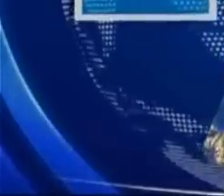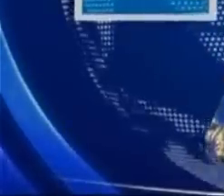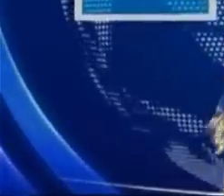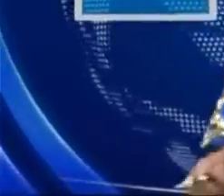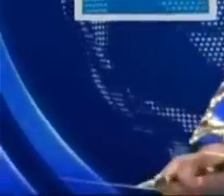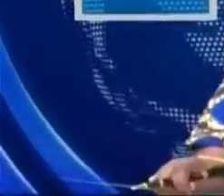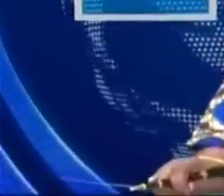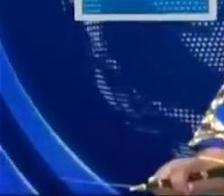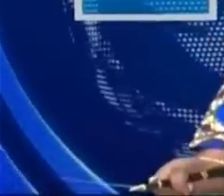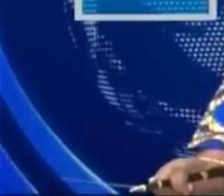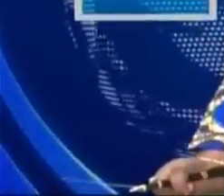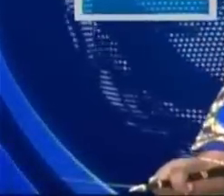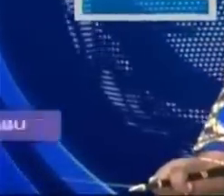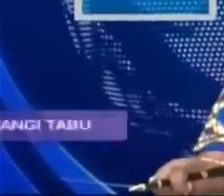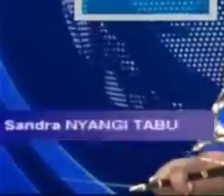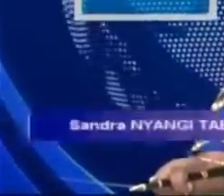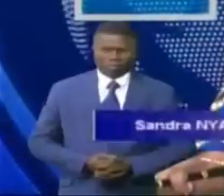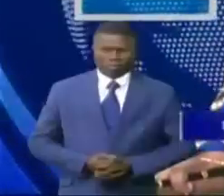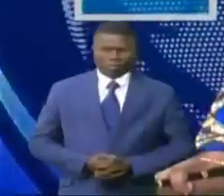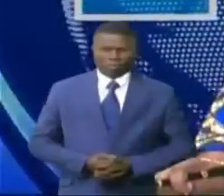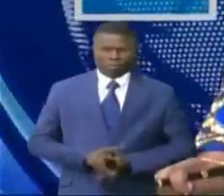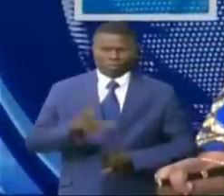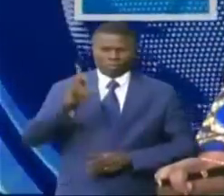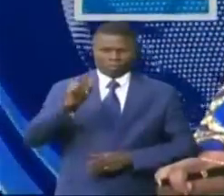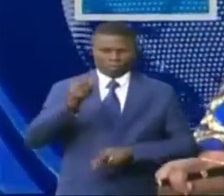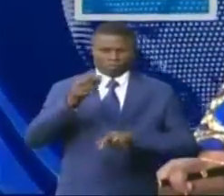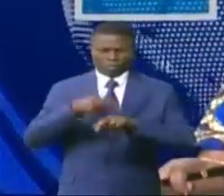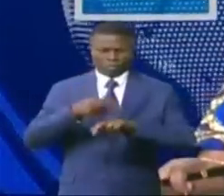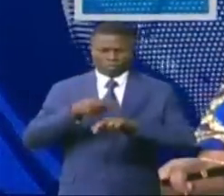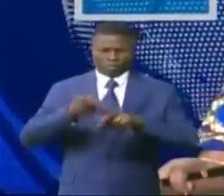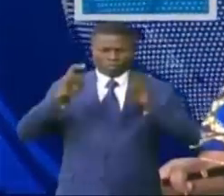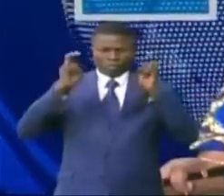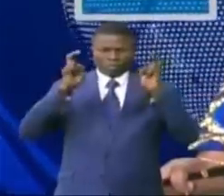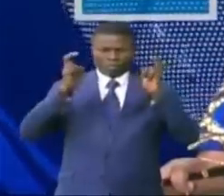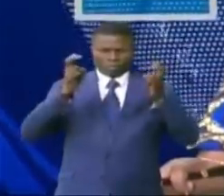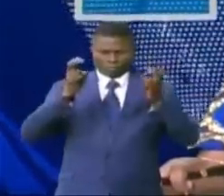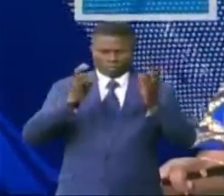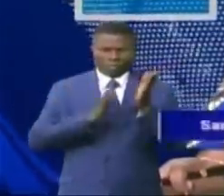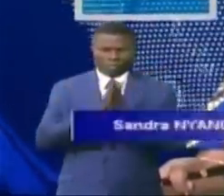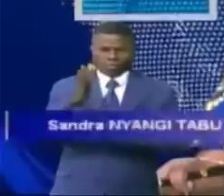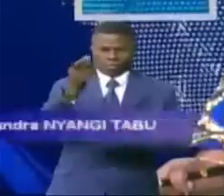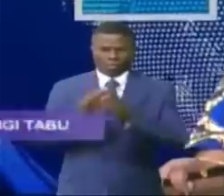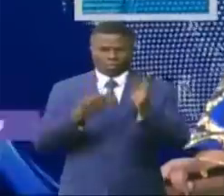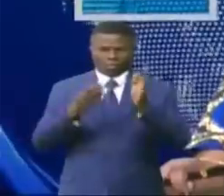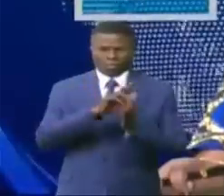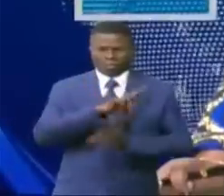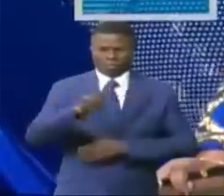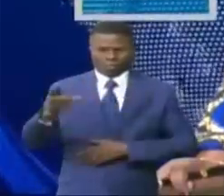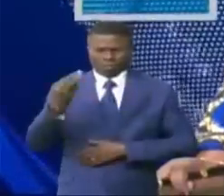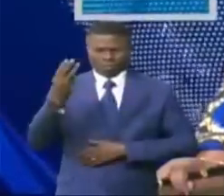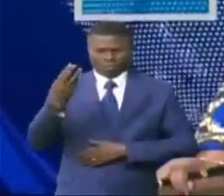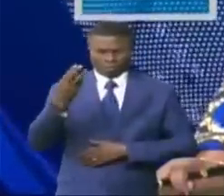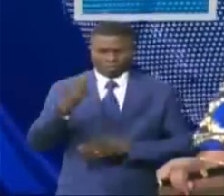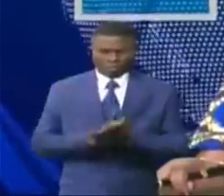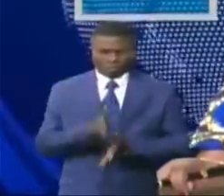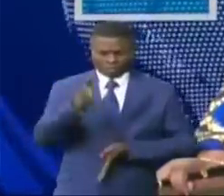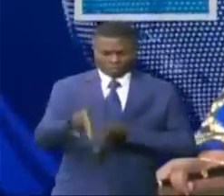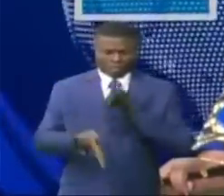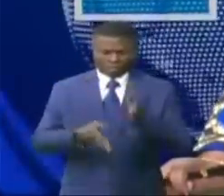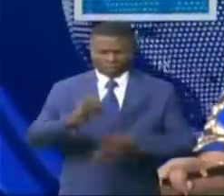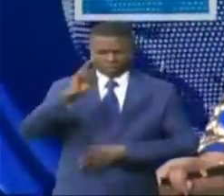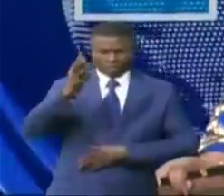Il est 20h, voici les titres de l'actualité de ce vendredi 15 septembre. À la une, ce soir, la dernière marche de la